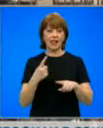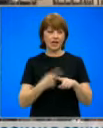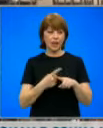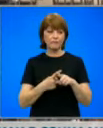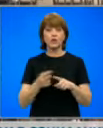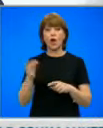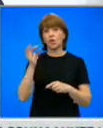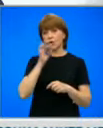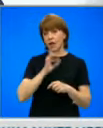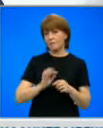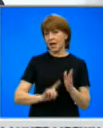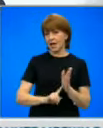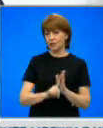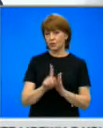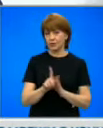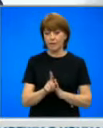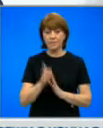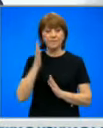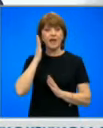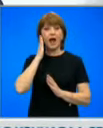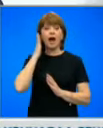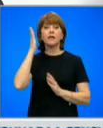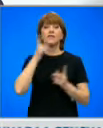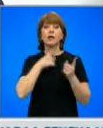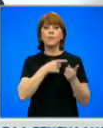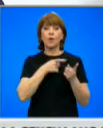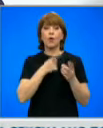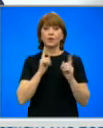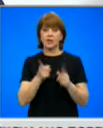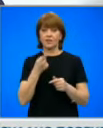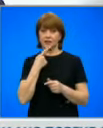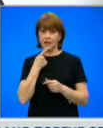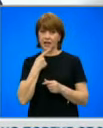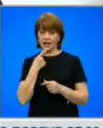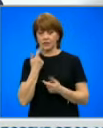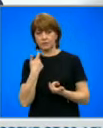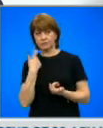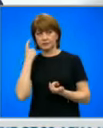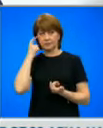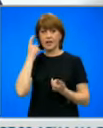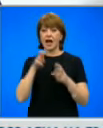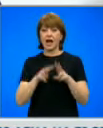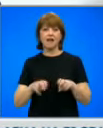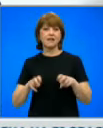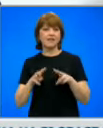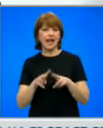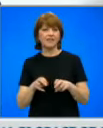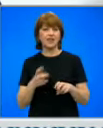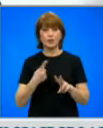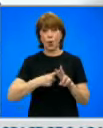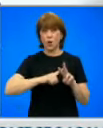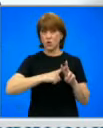няма резултат. Главният прокурор поне трябва да каже, смятам, защото вече разследването месец